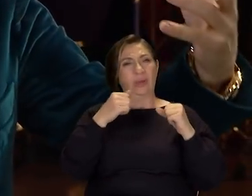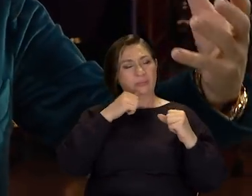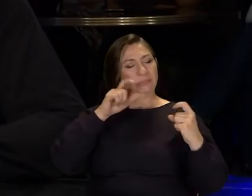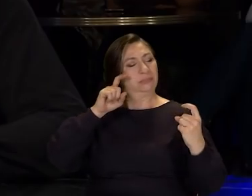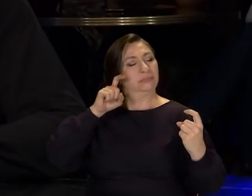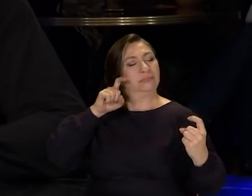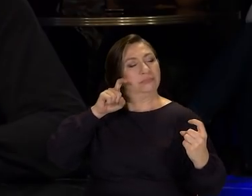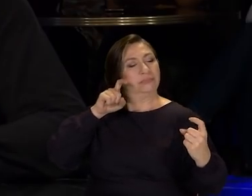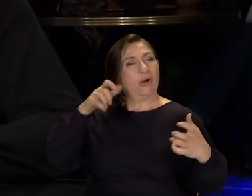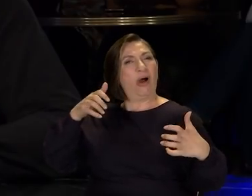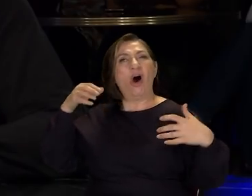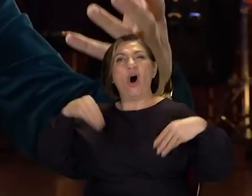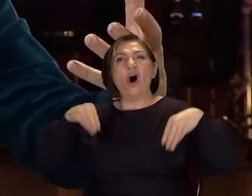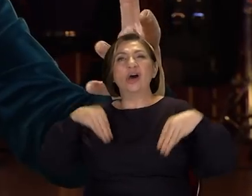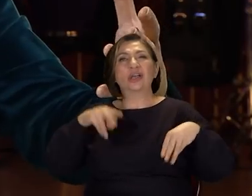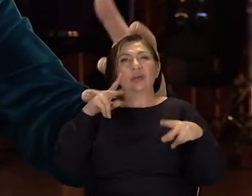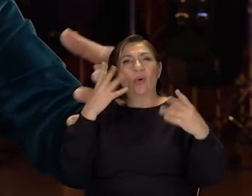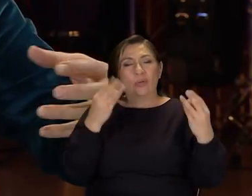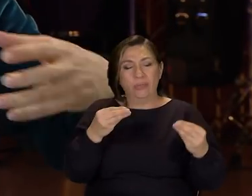babalanmalar, ayılanmalar,